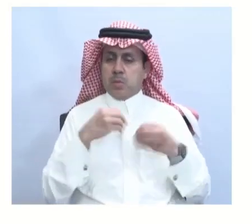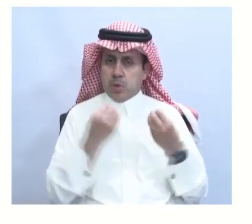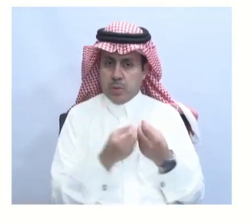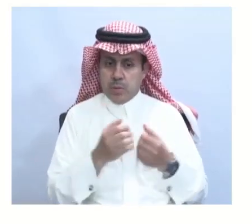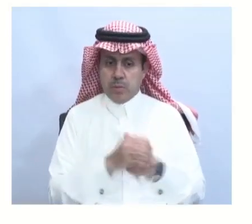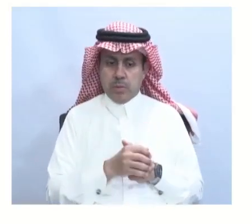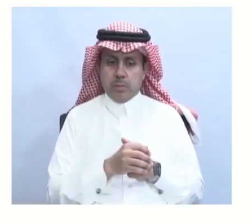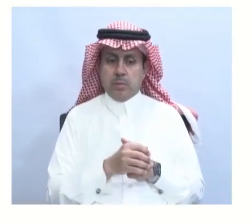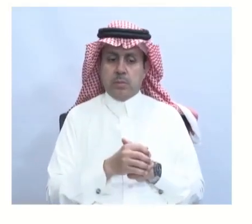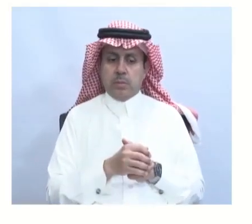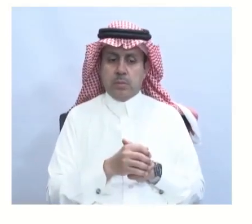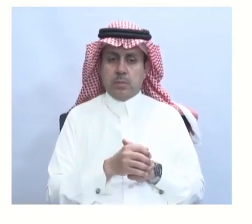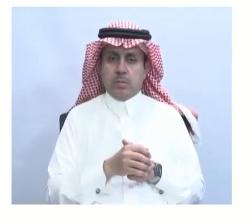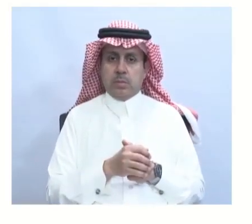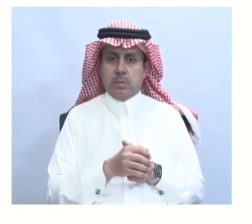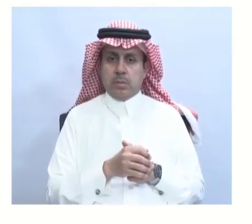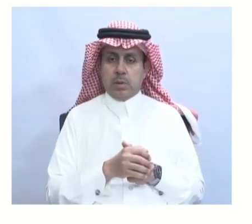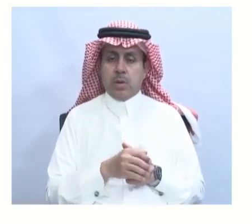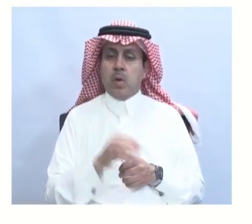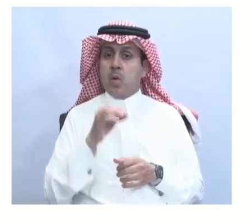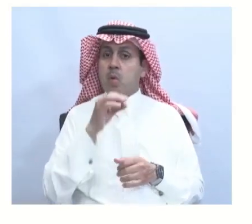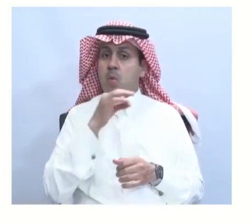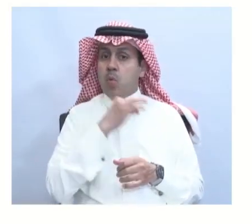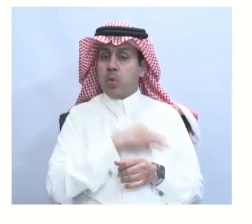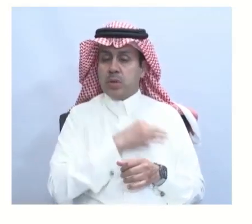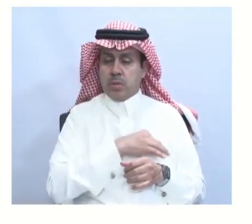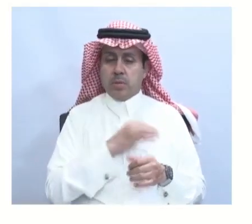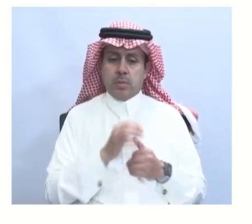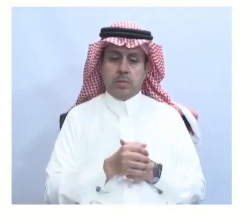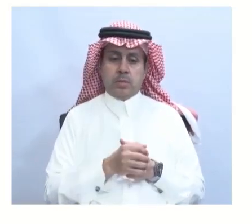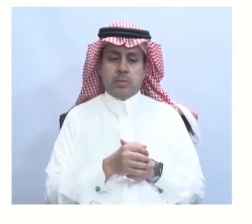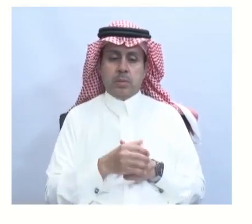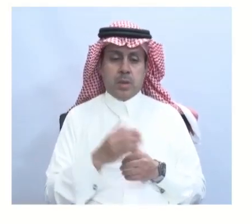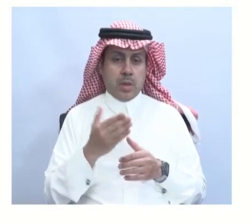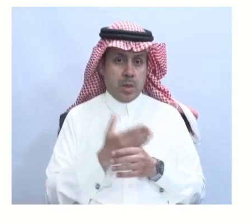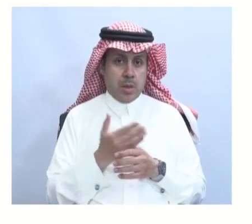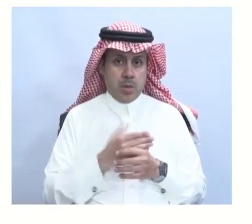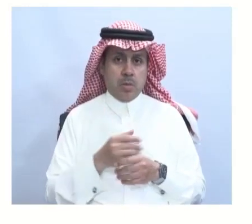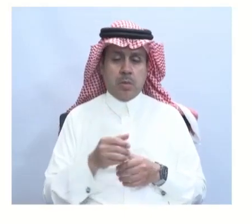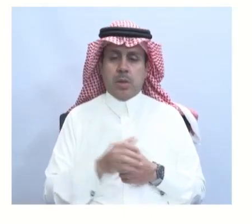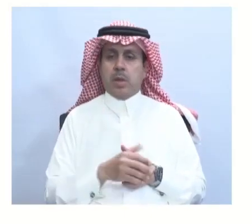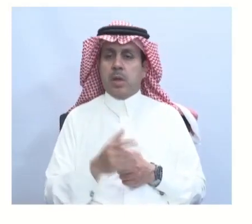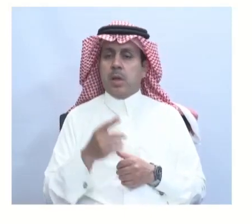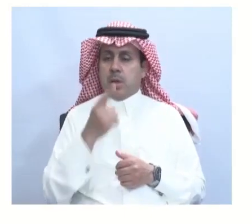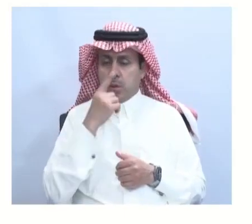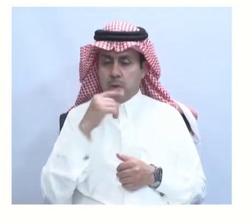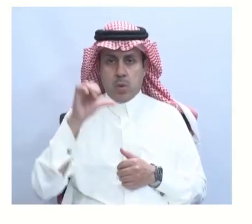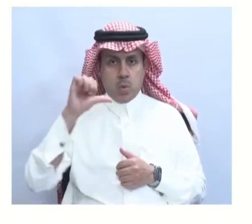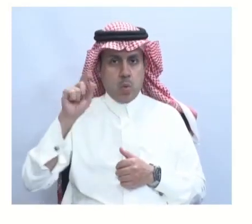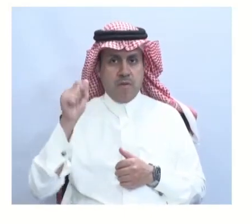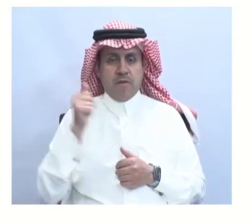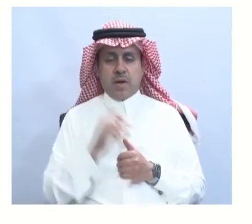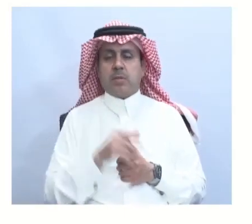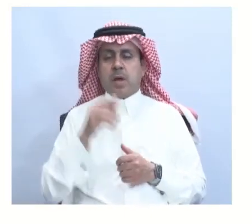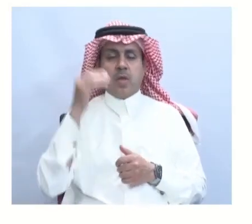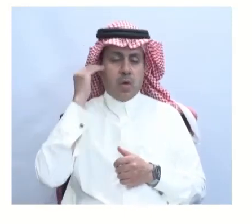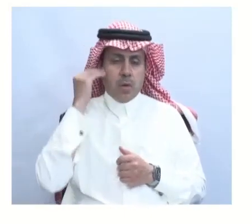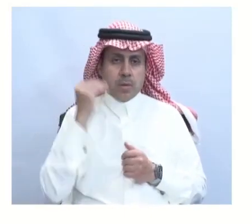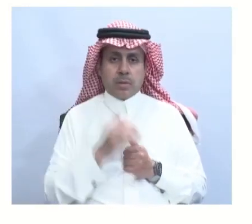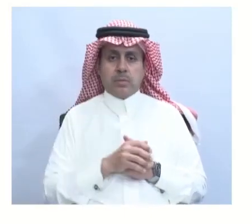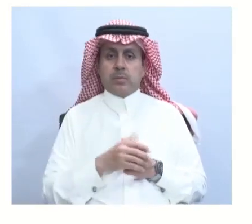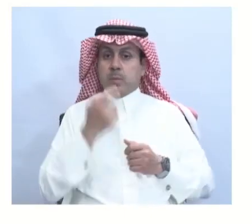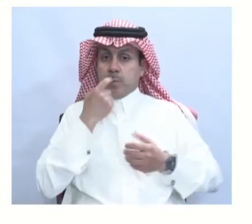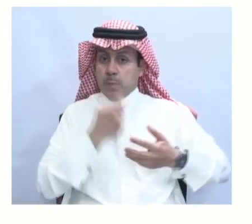ثبوت وجوب والعله في هذا والسبب لانه من الوفاء لهذه المراه التي